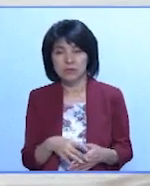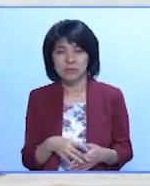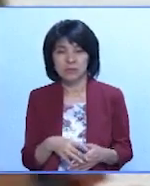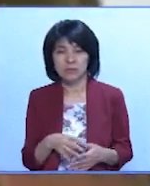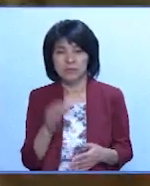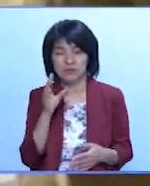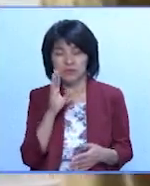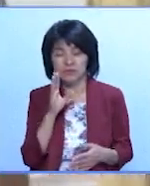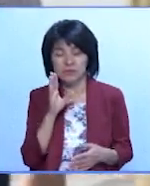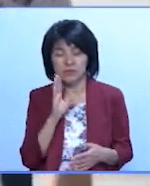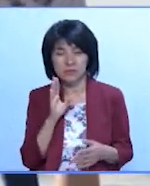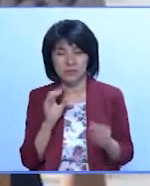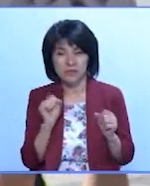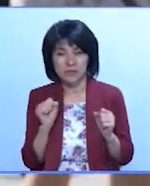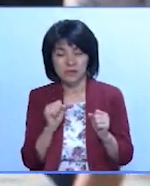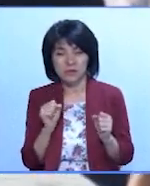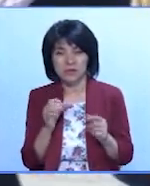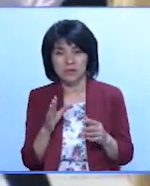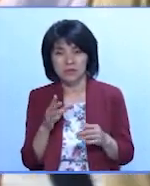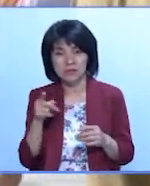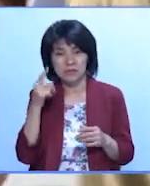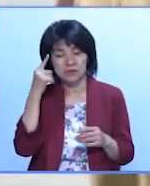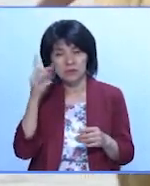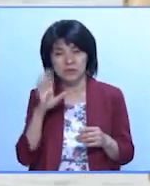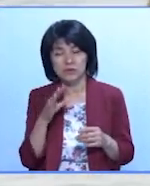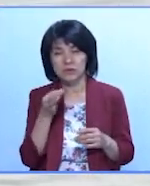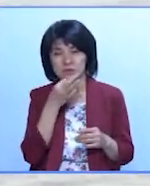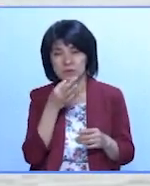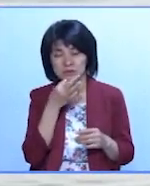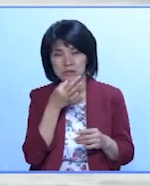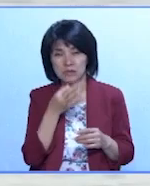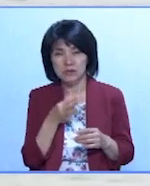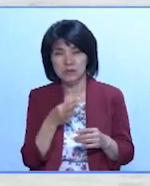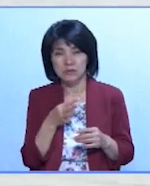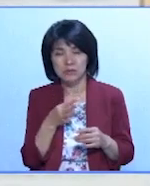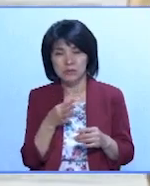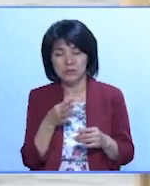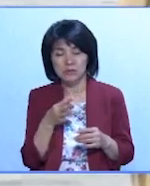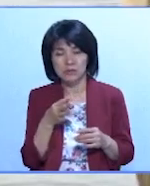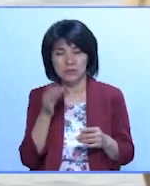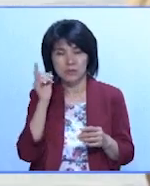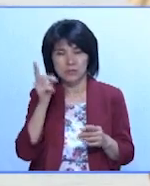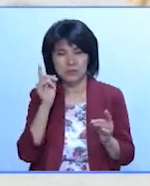емес. Ерте шомылып қойдың деп ойлаған жоқсың ба? Жоқ, нормально сияқты. Күн күркіреген жоқ қой әлі?